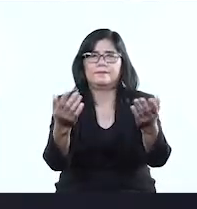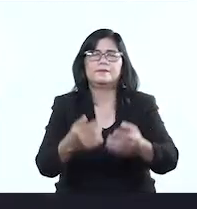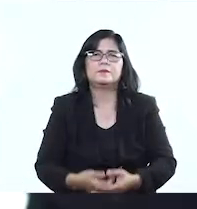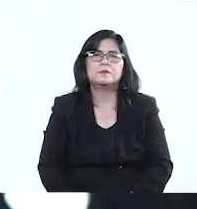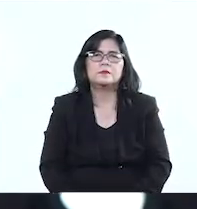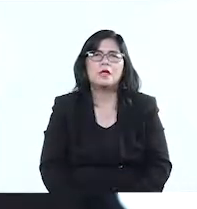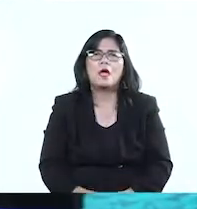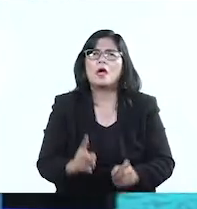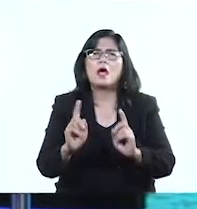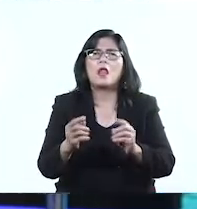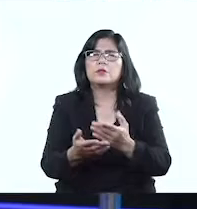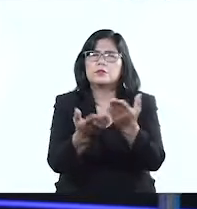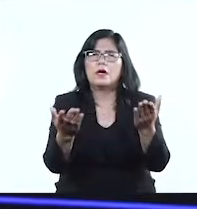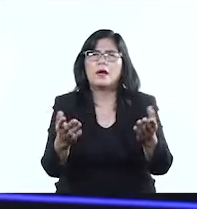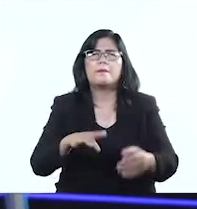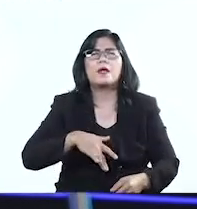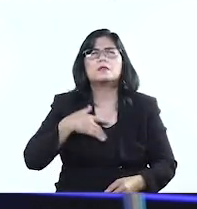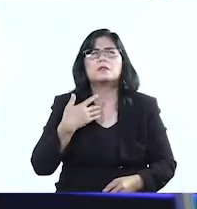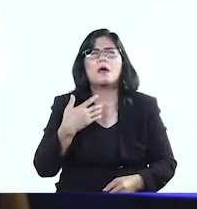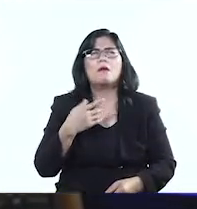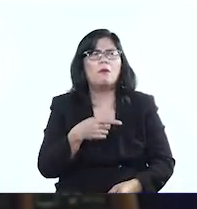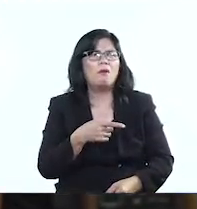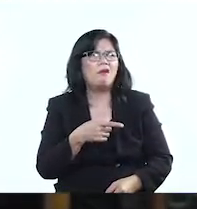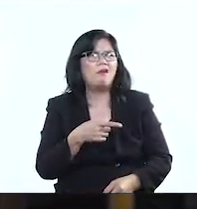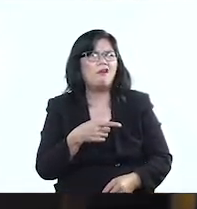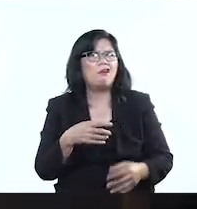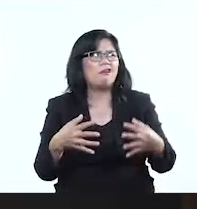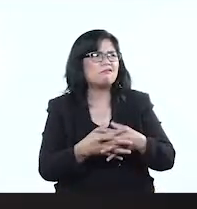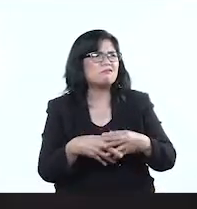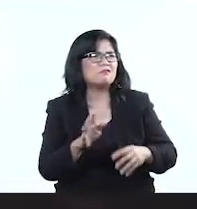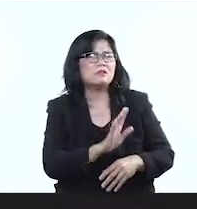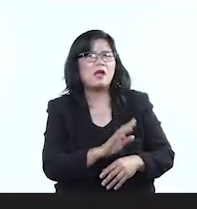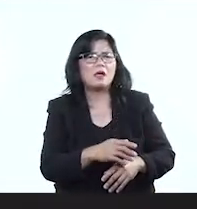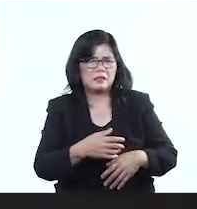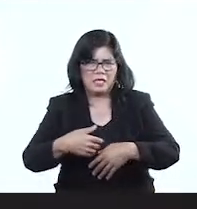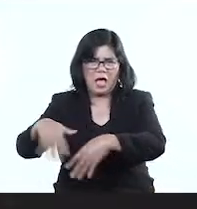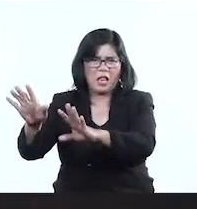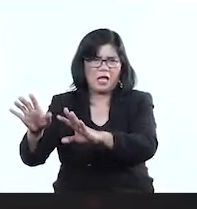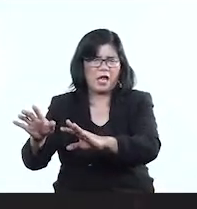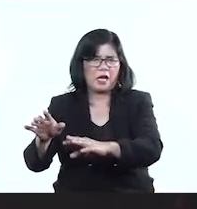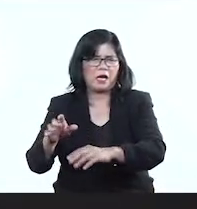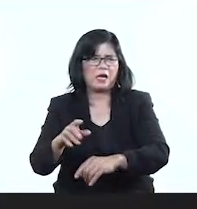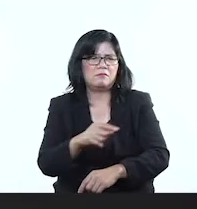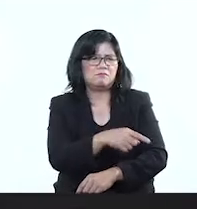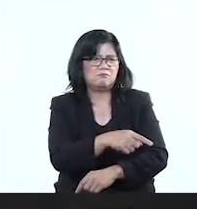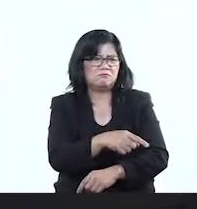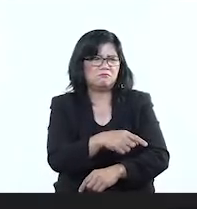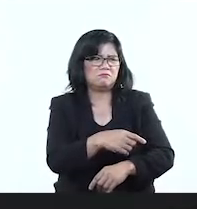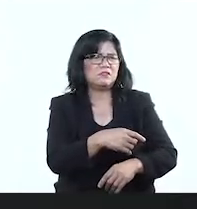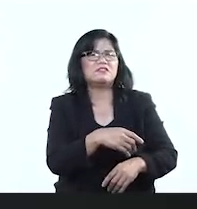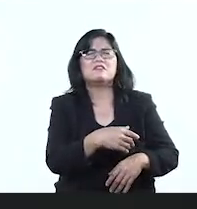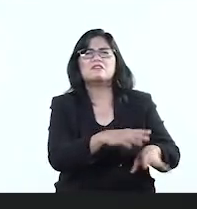10 merasa ada sesuatu yang gak beres nih Hai saya bisa tinggalkan urusan dia sama Tuhan selanjutnya